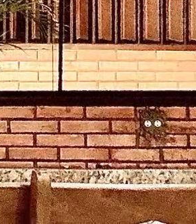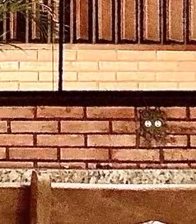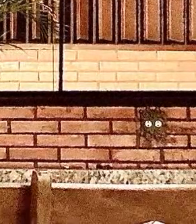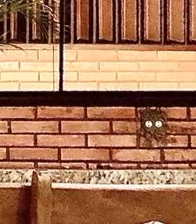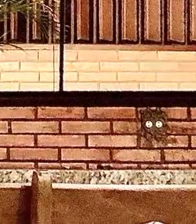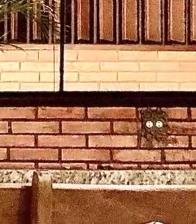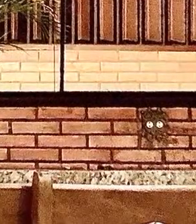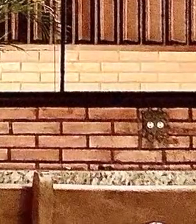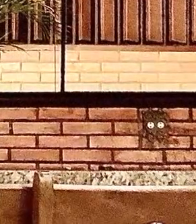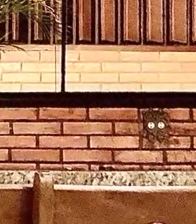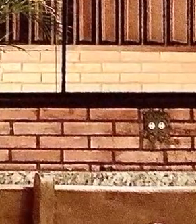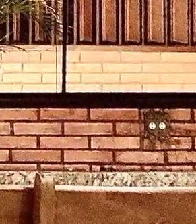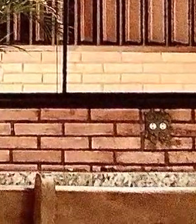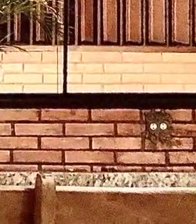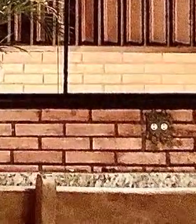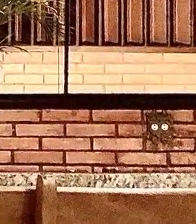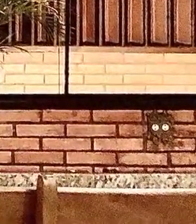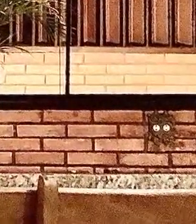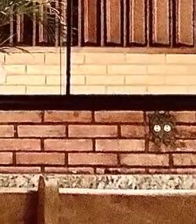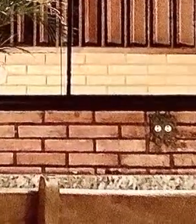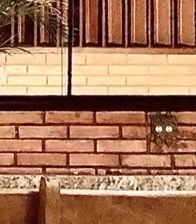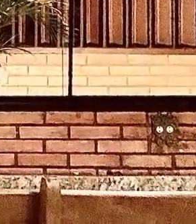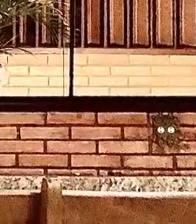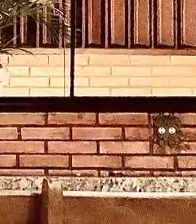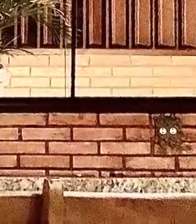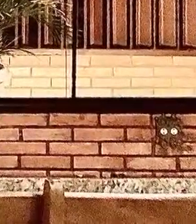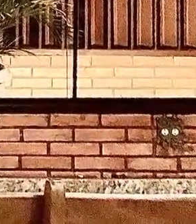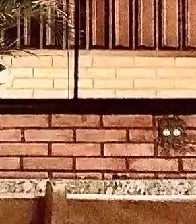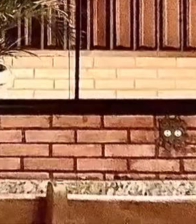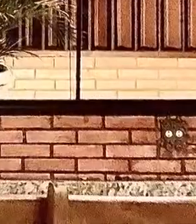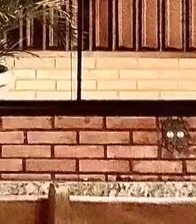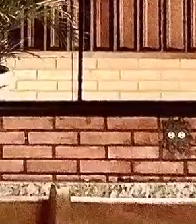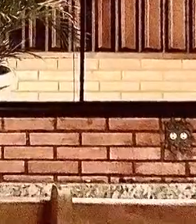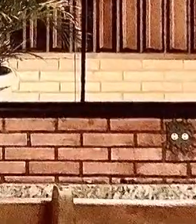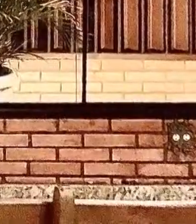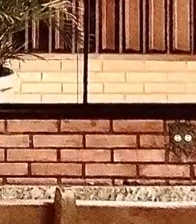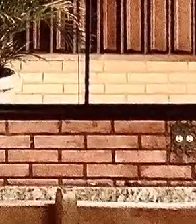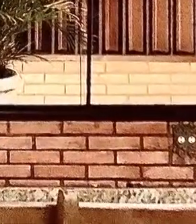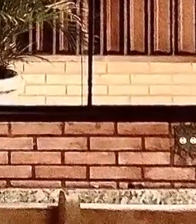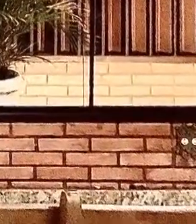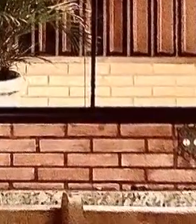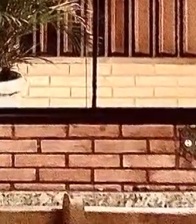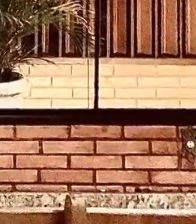Atende a voz do meu clamor, ó Rei Deus